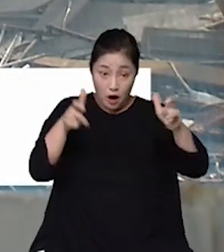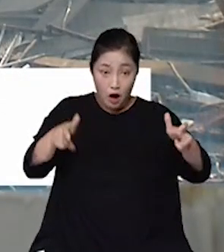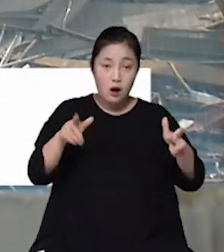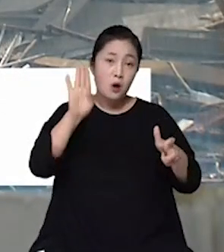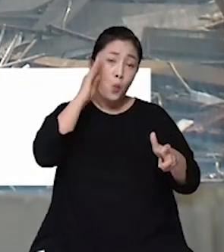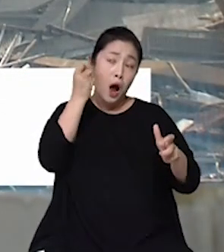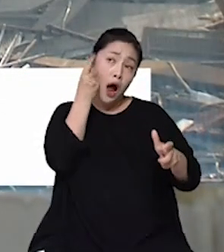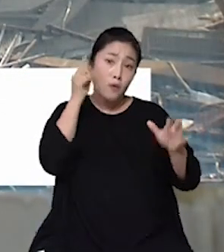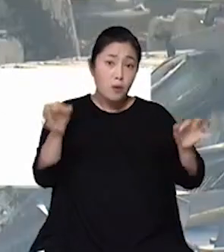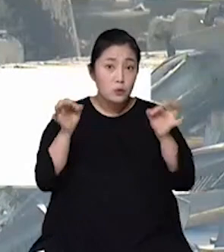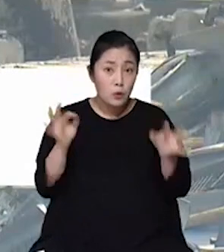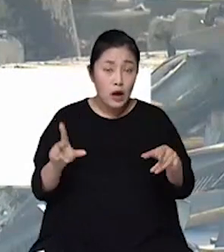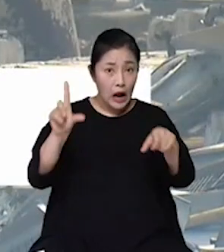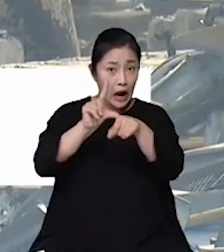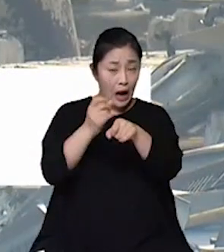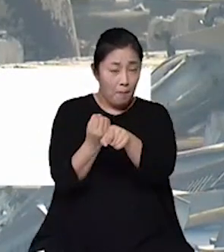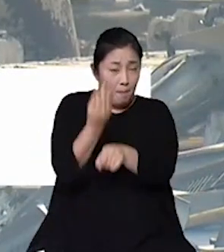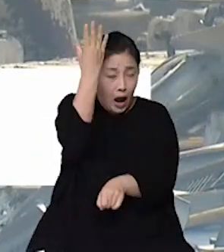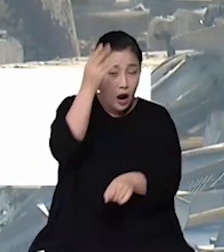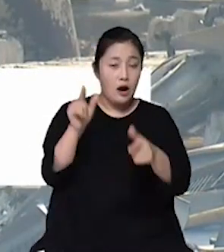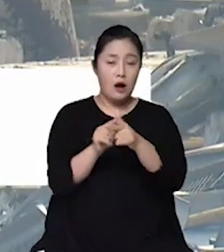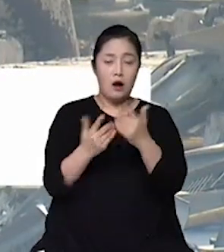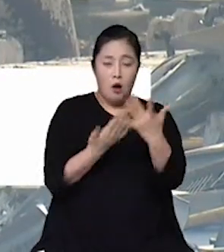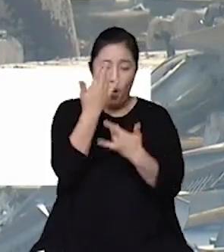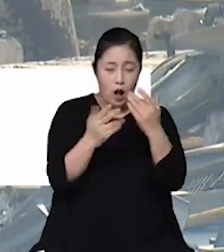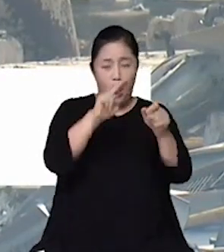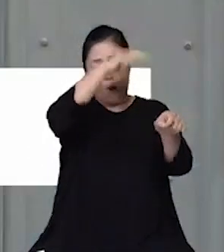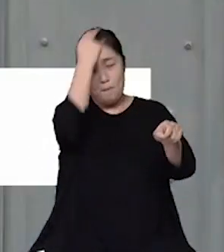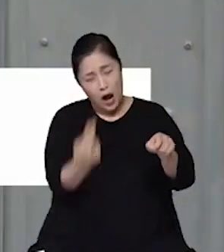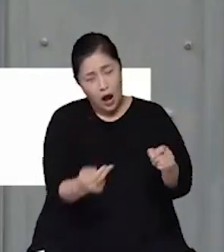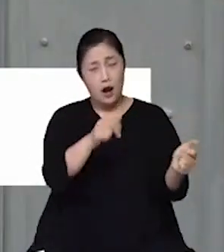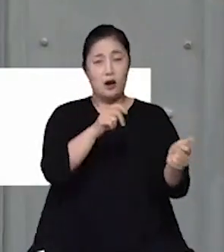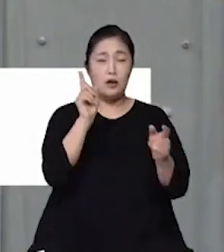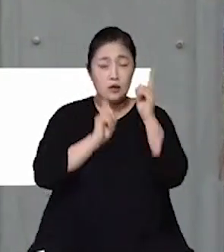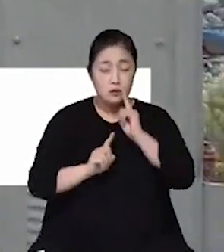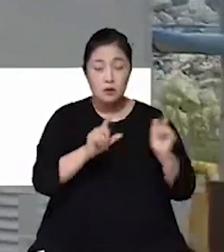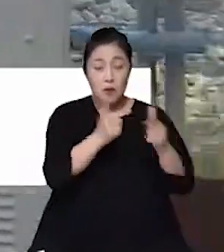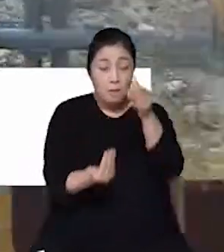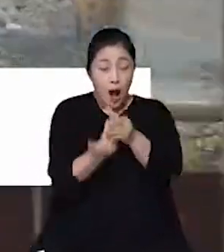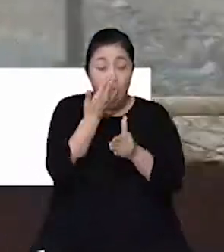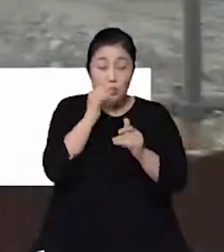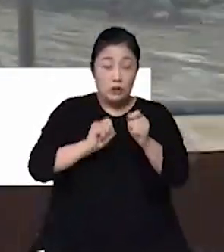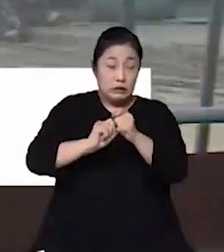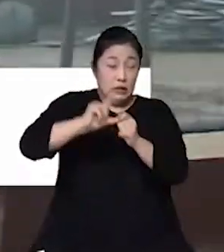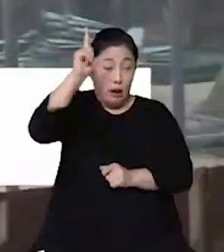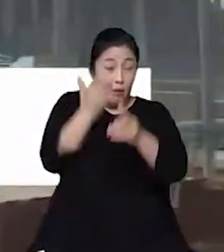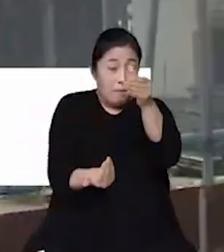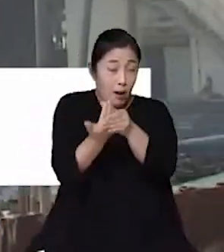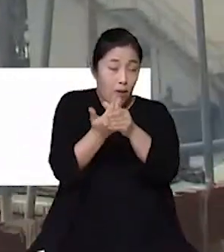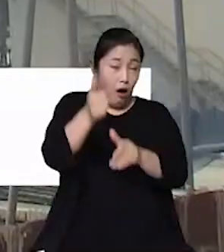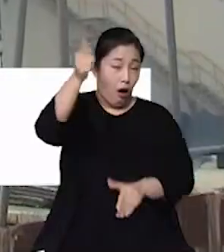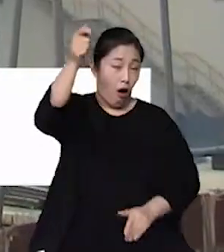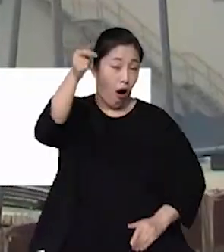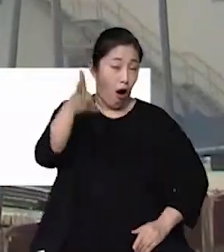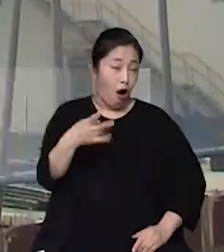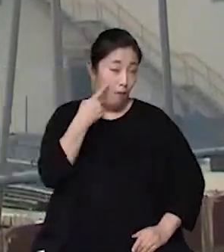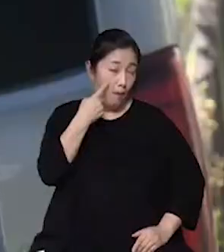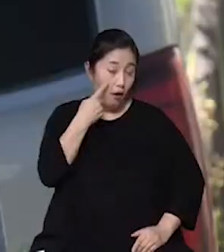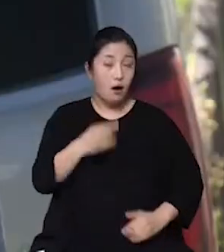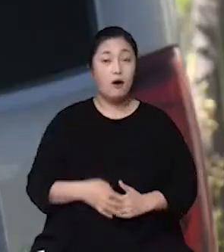여수산단에서는 최근 한 달 사이 가스 누출과 화재, 추락 사고 등 발생할 수 있는 대부분의 사고가 속출하고